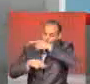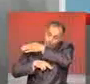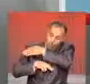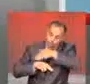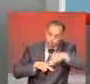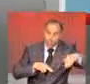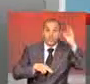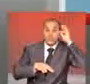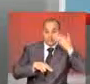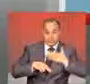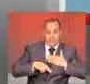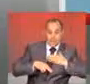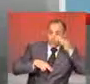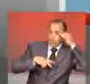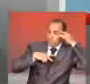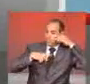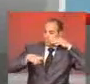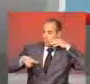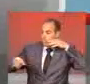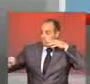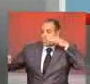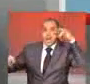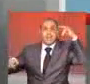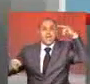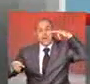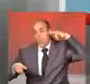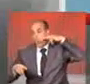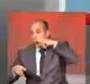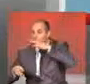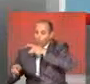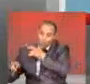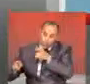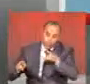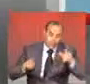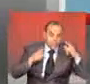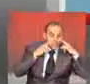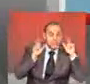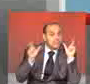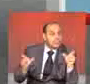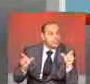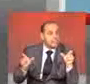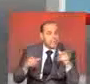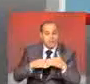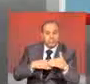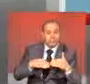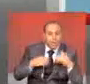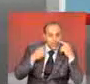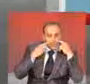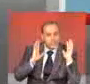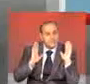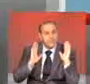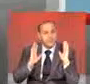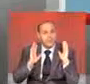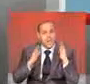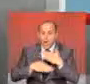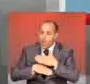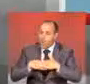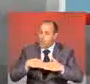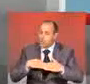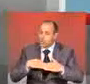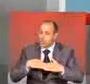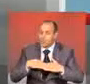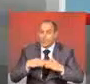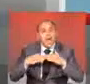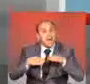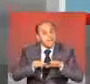الحدودي التونسي الليبي سواء البري داخل المنطقة العسكرية العازلة أو كذلك على مستوى الحدود